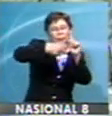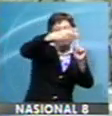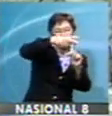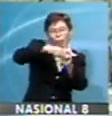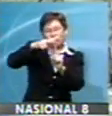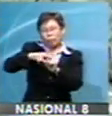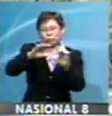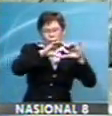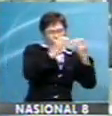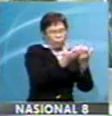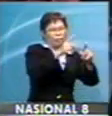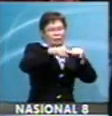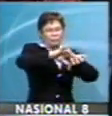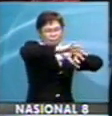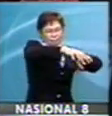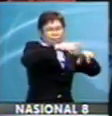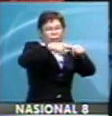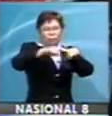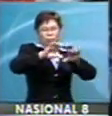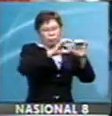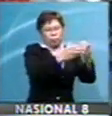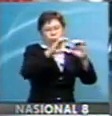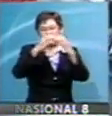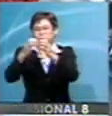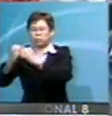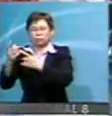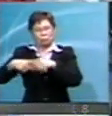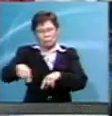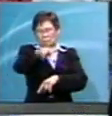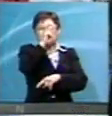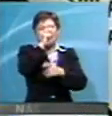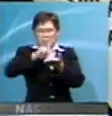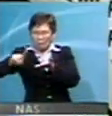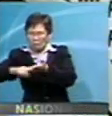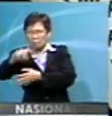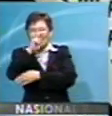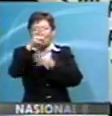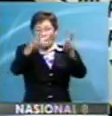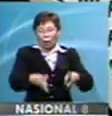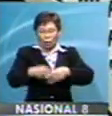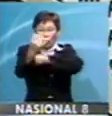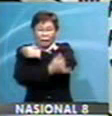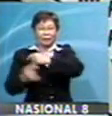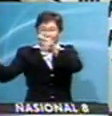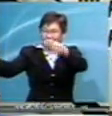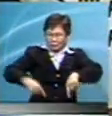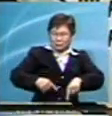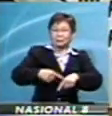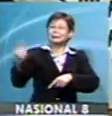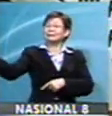diberi klasifikasi berbeza dan perlu melepasi saringan ketat warga asing yang datang ke sini untuk